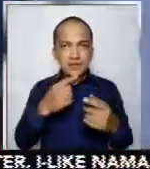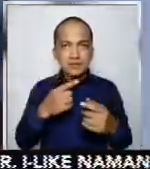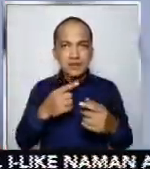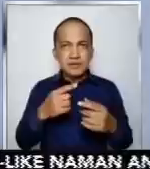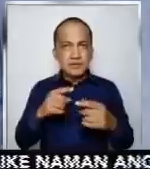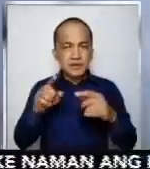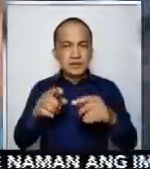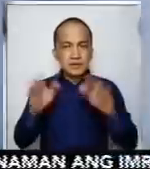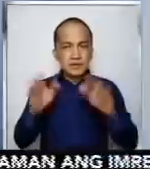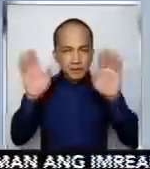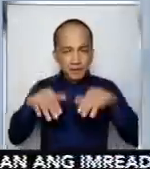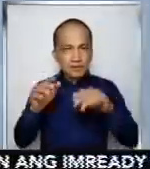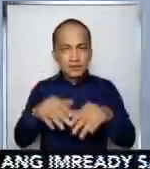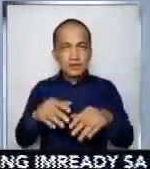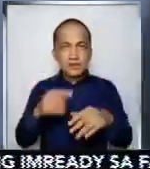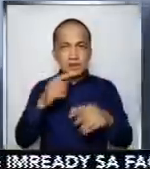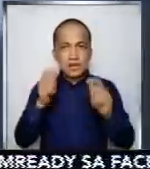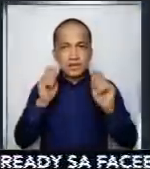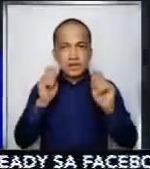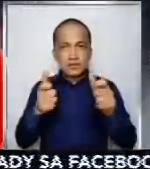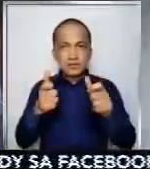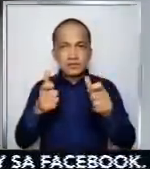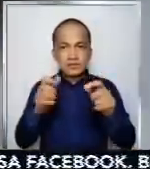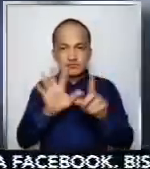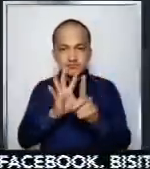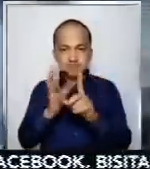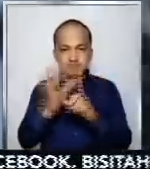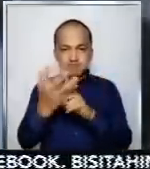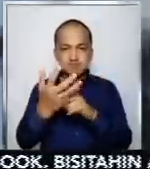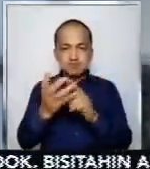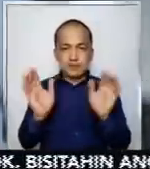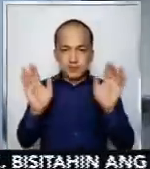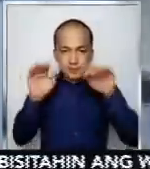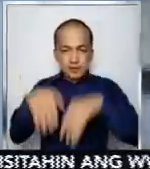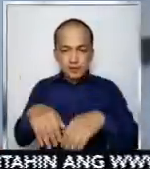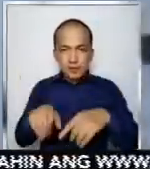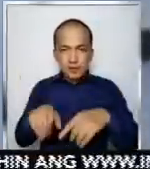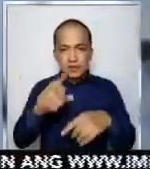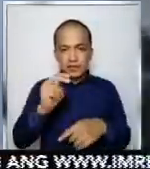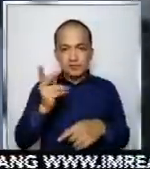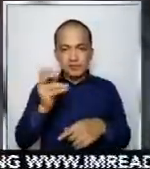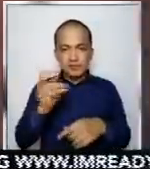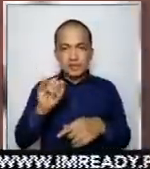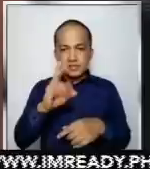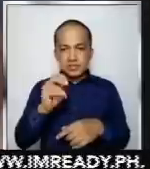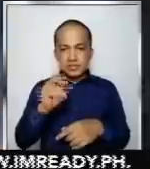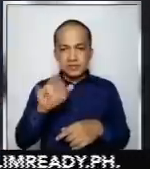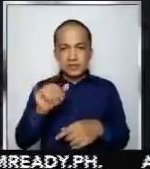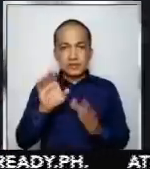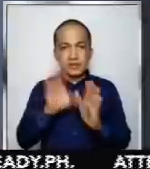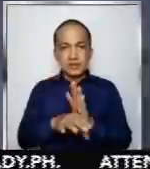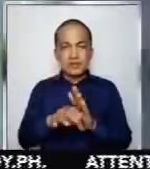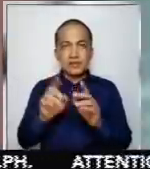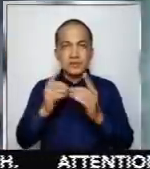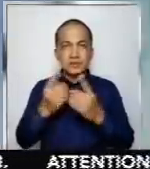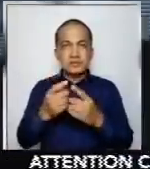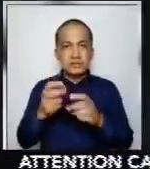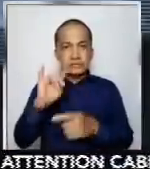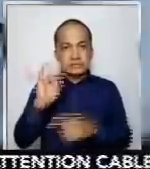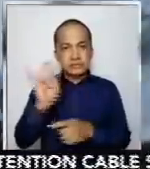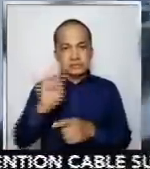Agad pinaributan at pinababa ng NBI Cybercrime Division ang sakay ng taxi na ito sa kanilang entrapment operation sa San Mateo,